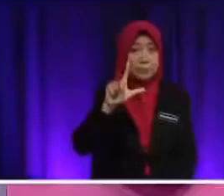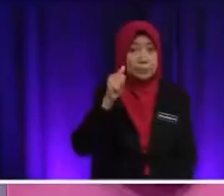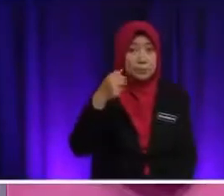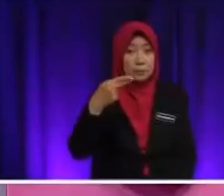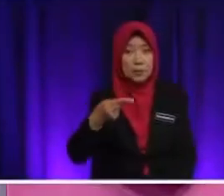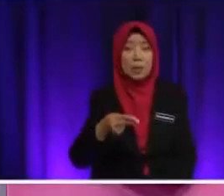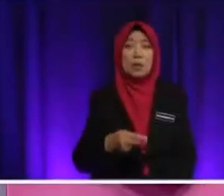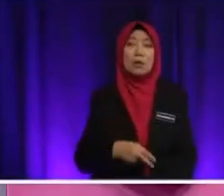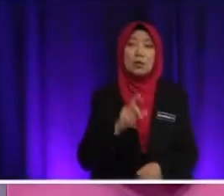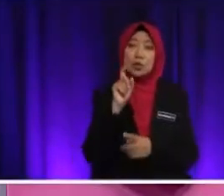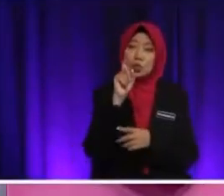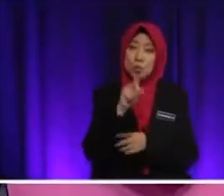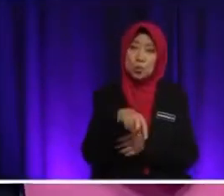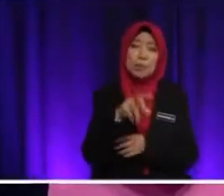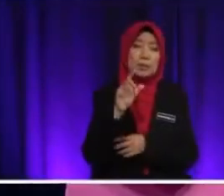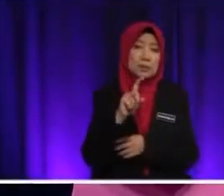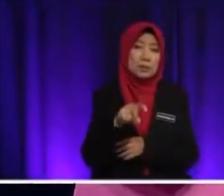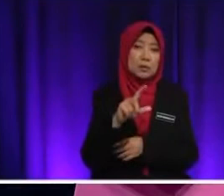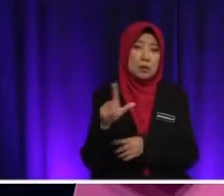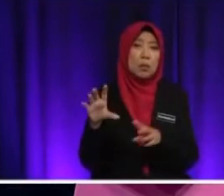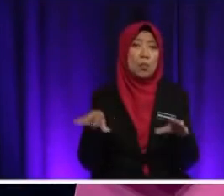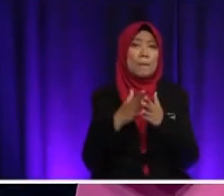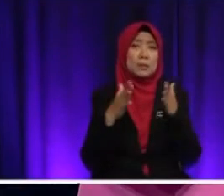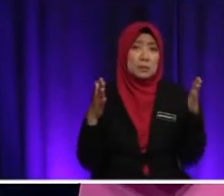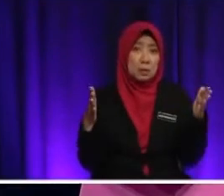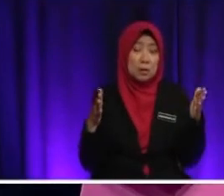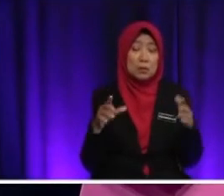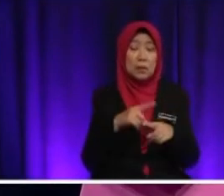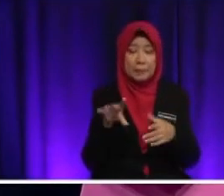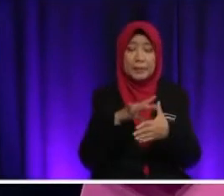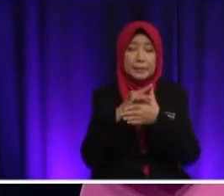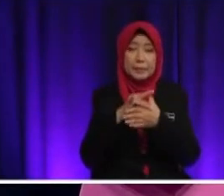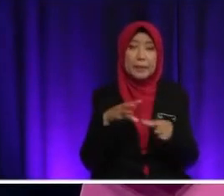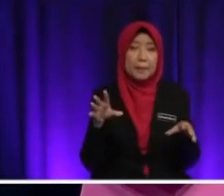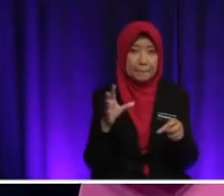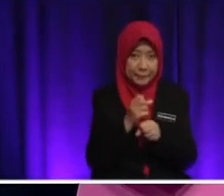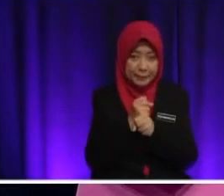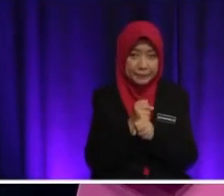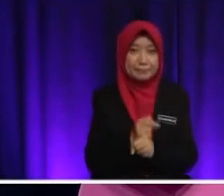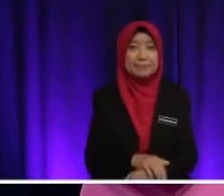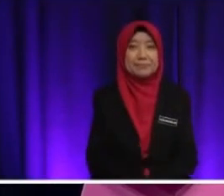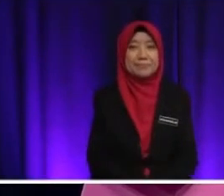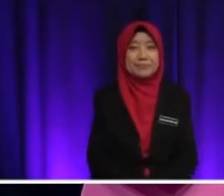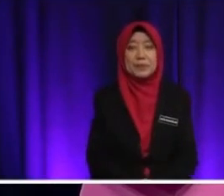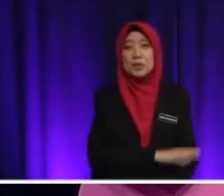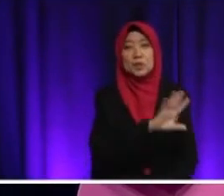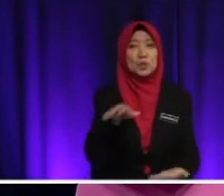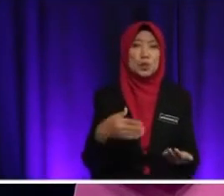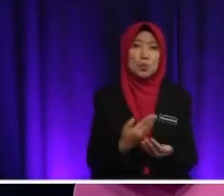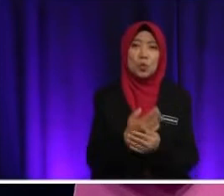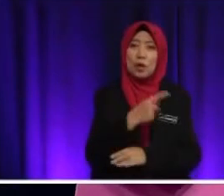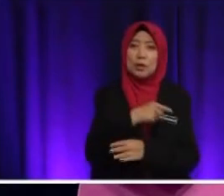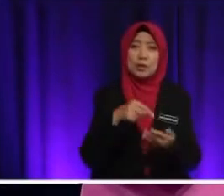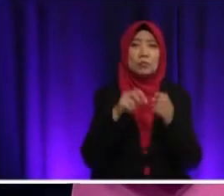huruf besar. Betul. Itu sajalah dari segi, tapi isinya dapat. Okey. Nampak kan? Betul, Ustaz. Semuanya hari ini